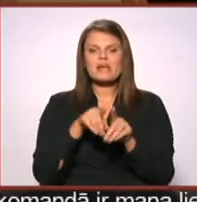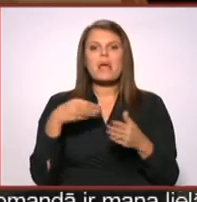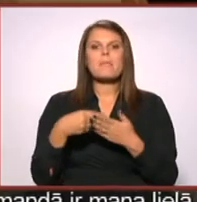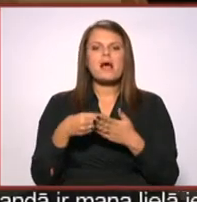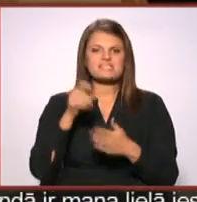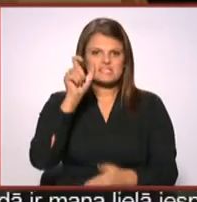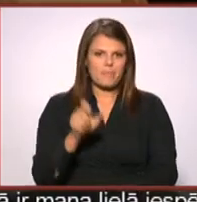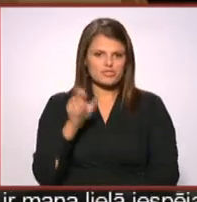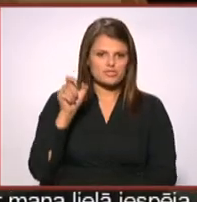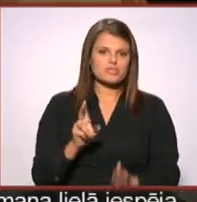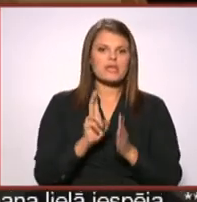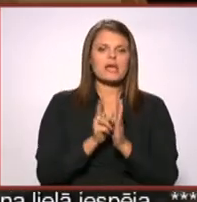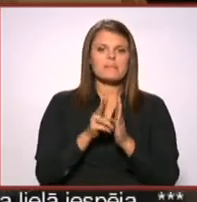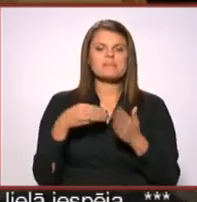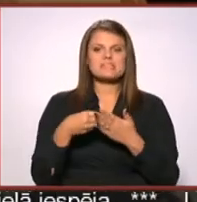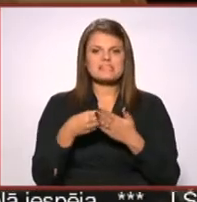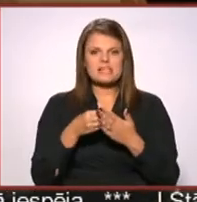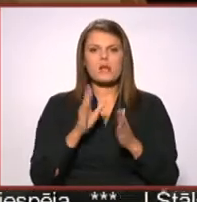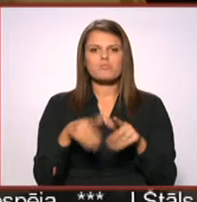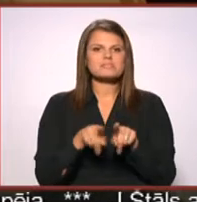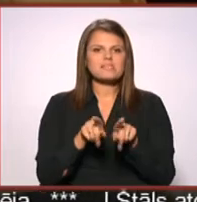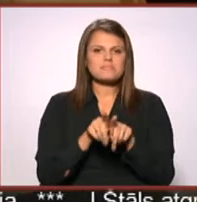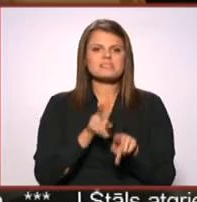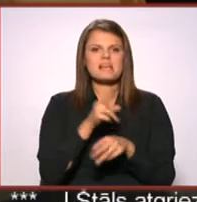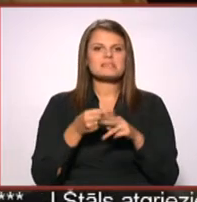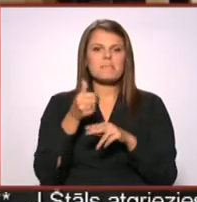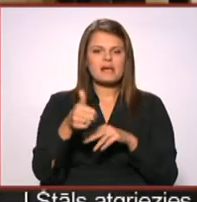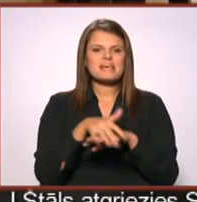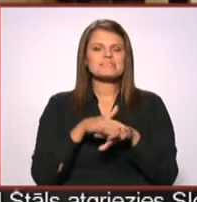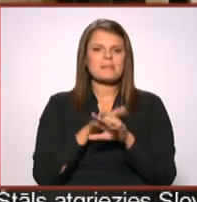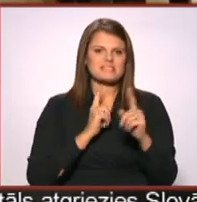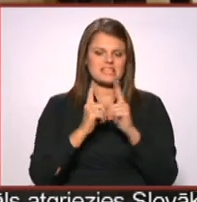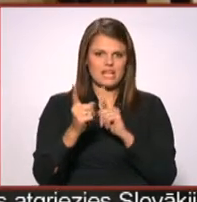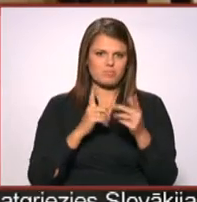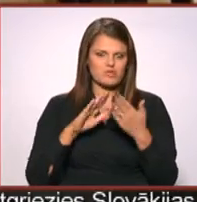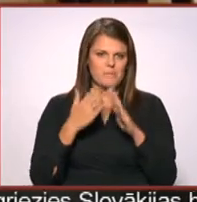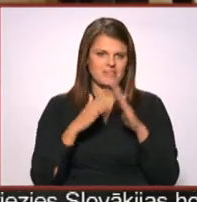pasažieri. Biļetes cena vilcienā neatšķirsies no cenas, kas jāmaksā pilsētas sabiedriskajā transportā.